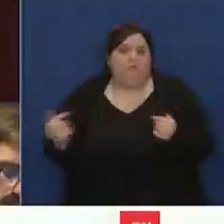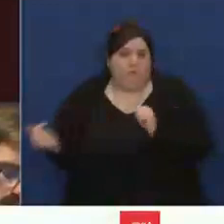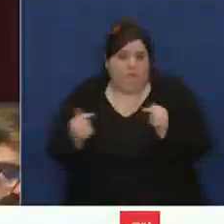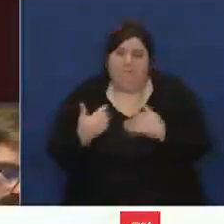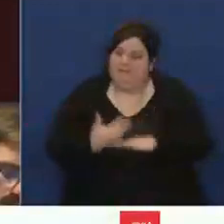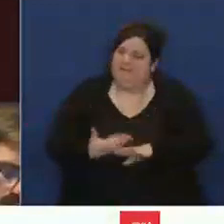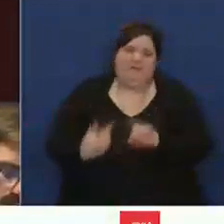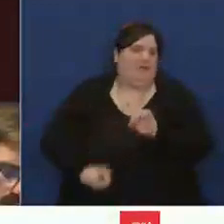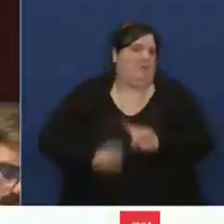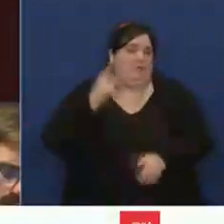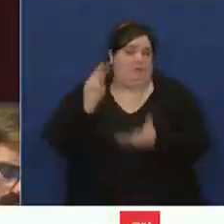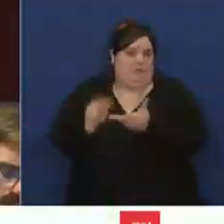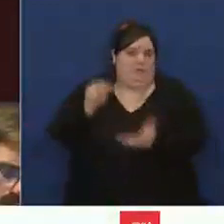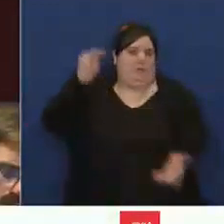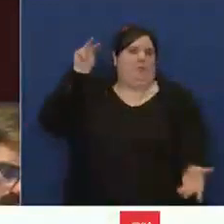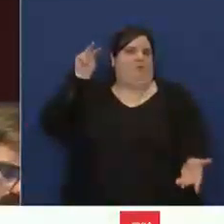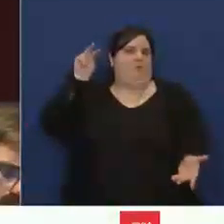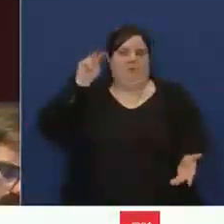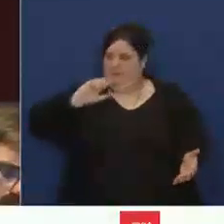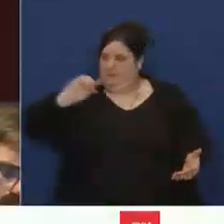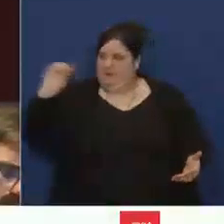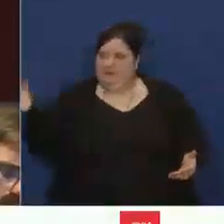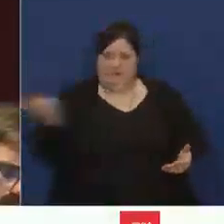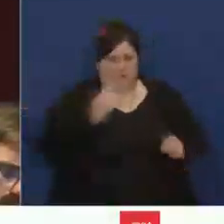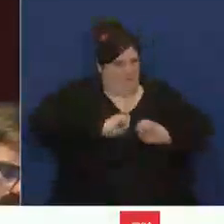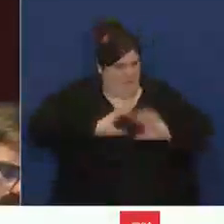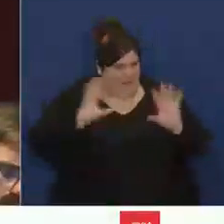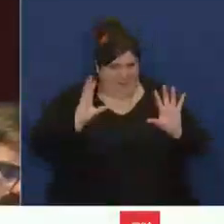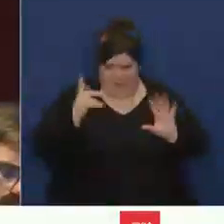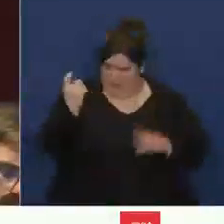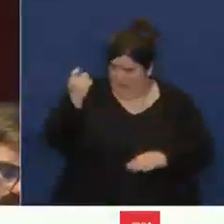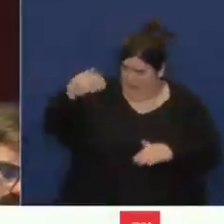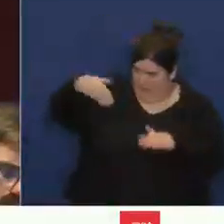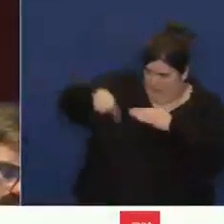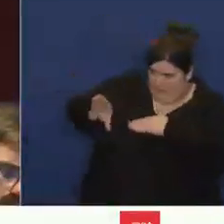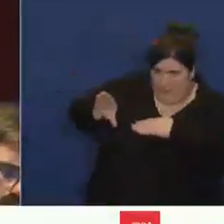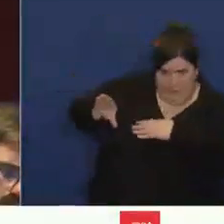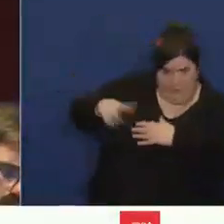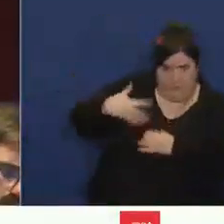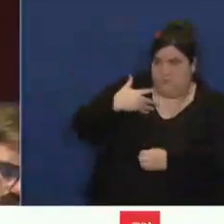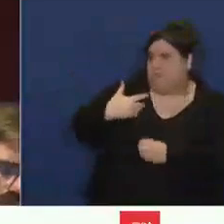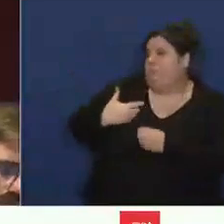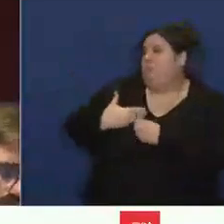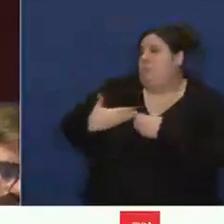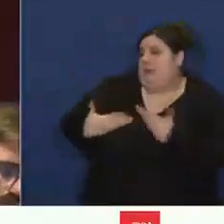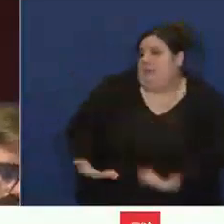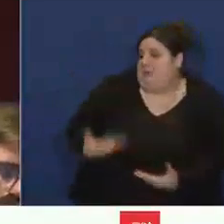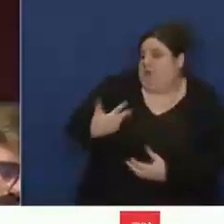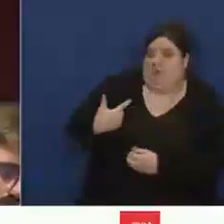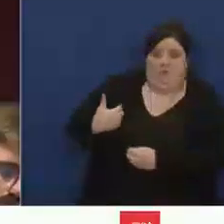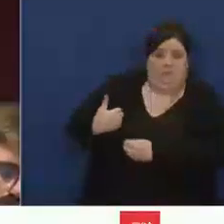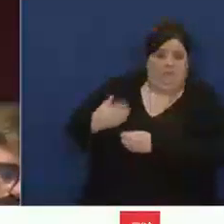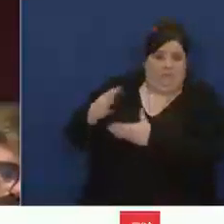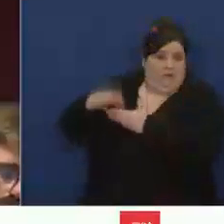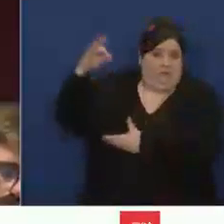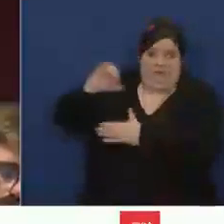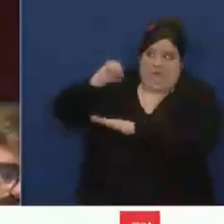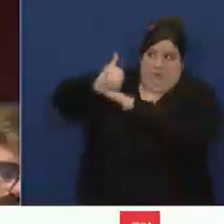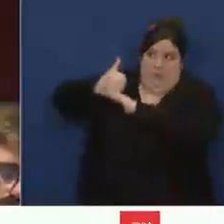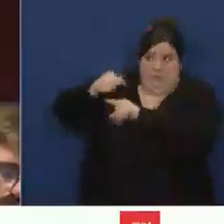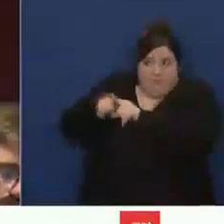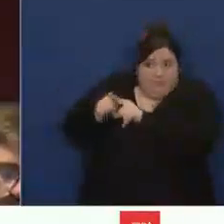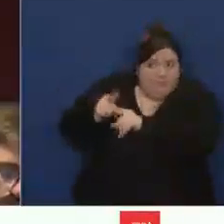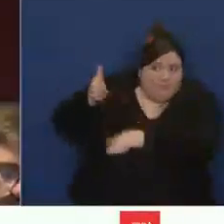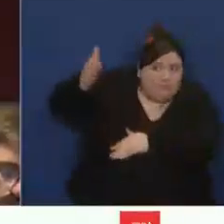une clarté partagée sur les investissements du mandat et des mandats futurs tels qu'ils sont aujourd'hui